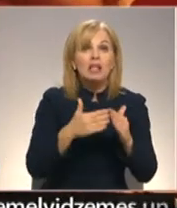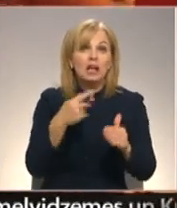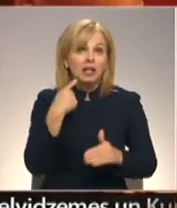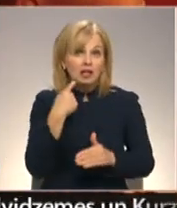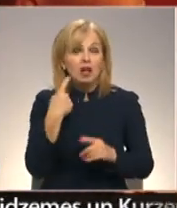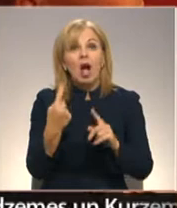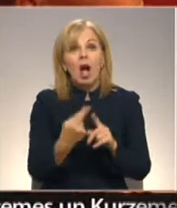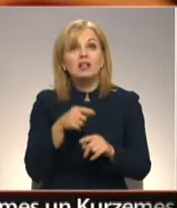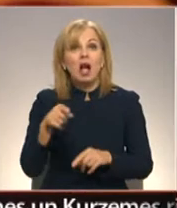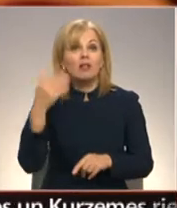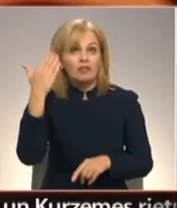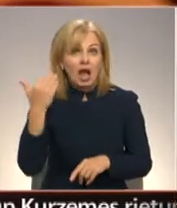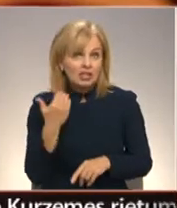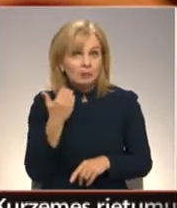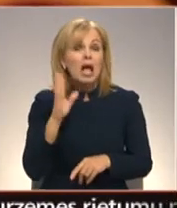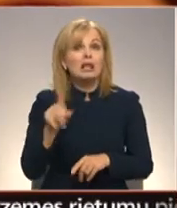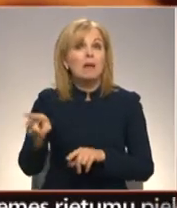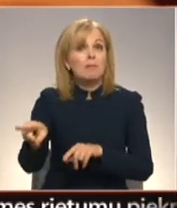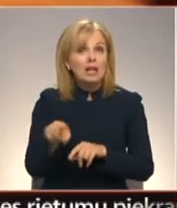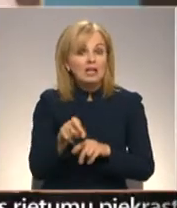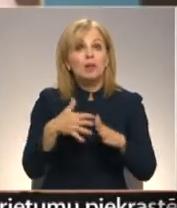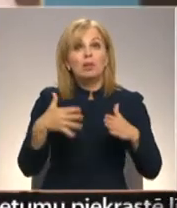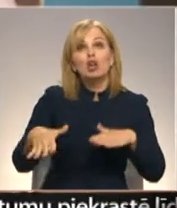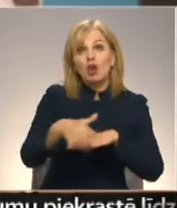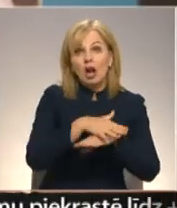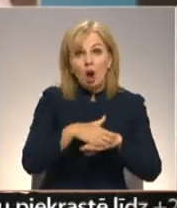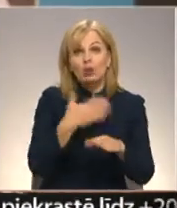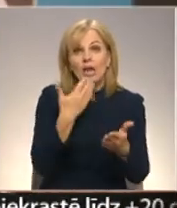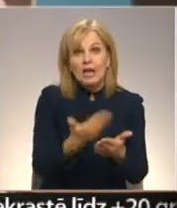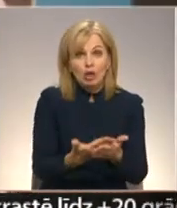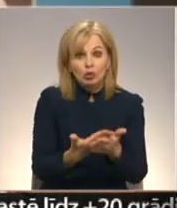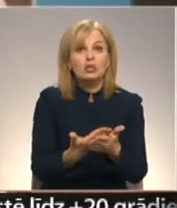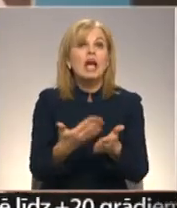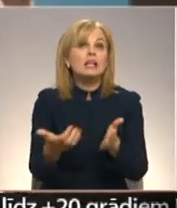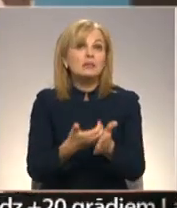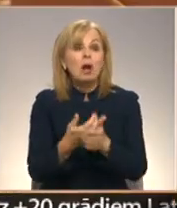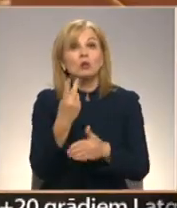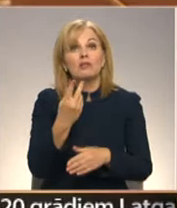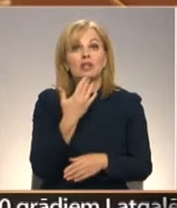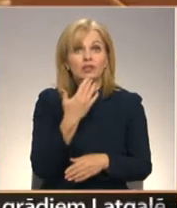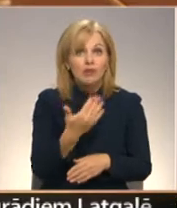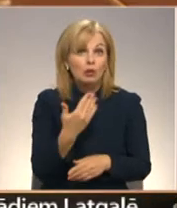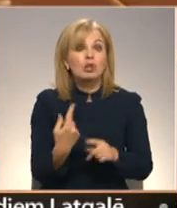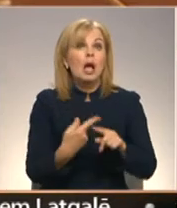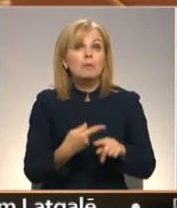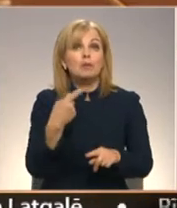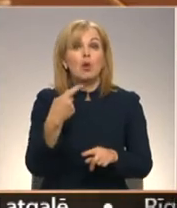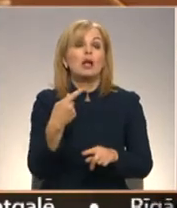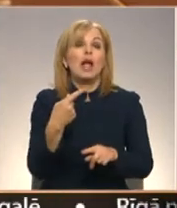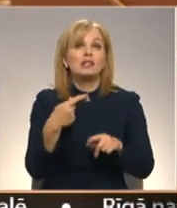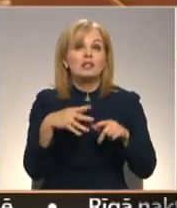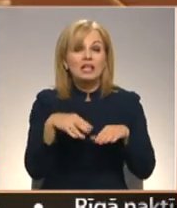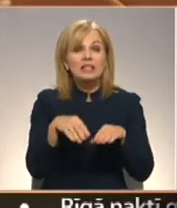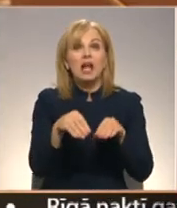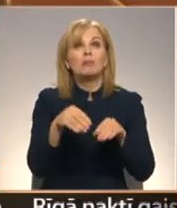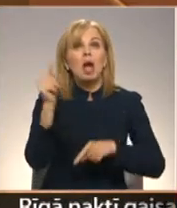kārt pienākus arī Ventspilī. Lai piesaistītu plašāku auditoriju, ierosināts kongresā izmantot divas valodas. Mēs pirmo reizi izdarījām